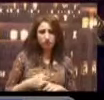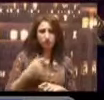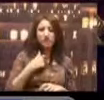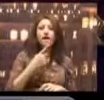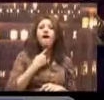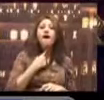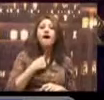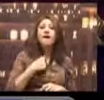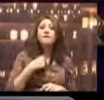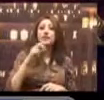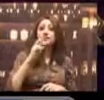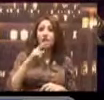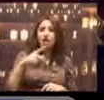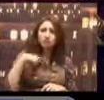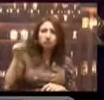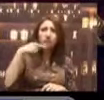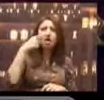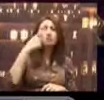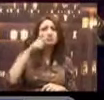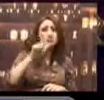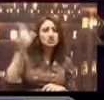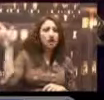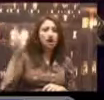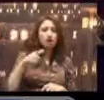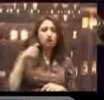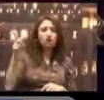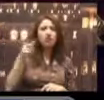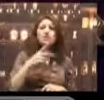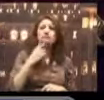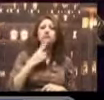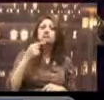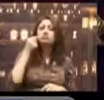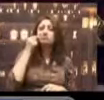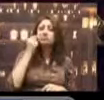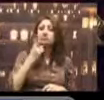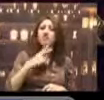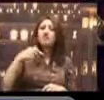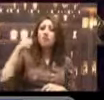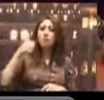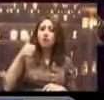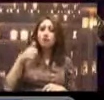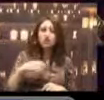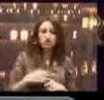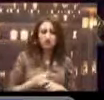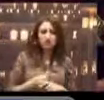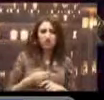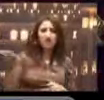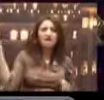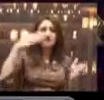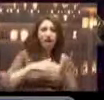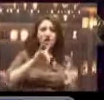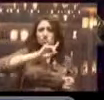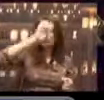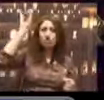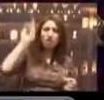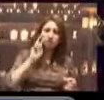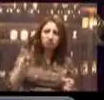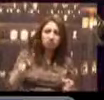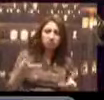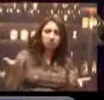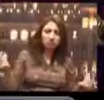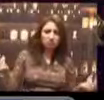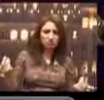حبيت كلامه ده جدا جدا، حسيت ان هو معاه حق جدا، حسيت ان هو اكتر بني ادم نضيف في العالم يعني. ولقيته في موقف، مش عايز اقول لك ان هو في الاخر شيطان، بس يعني في الاخر